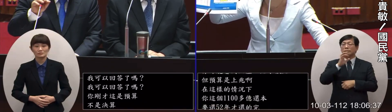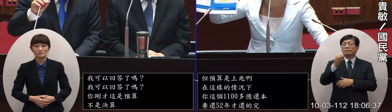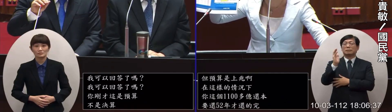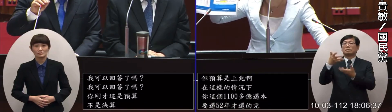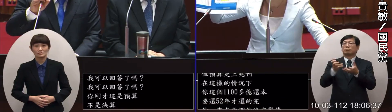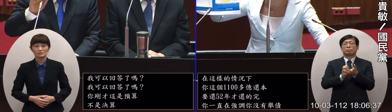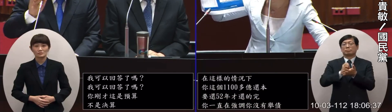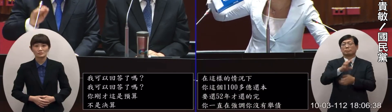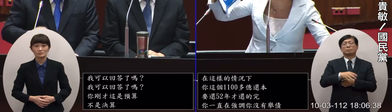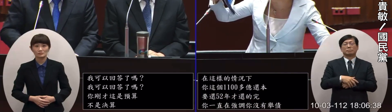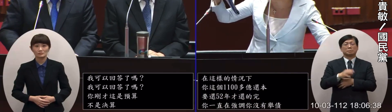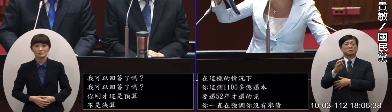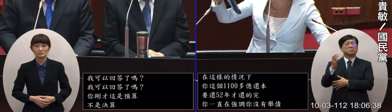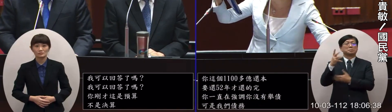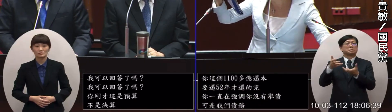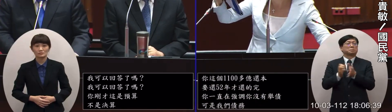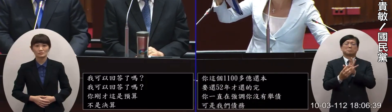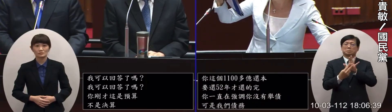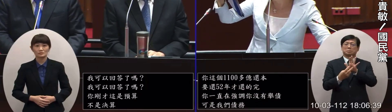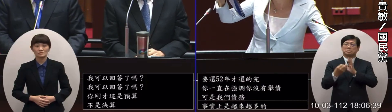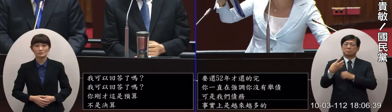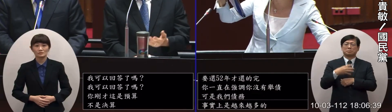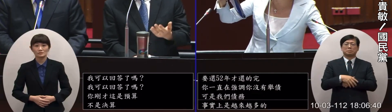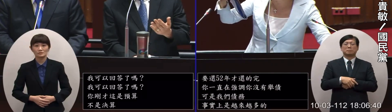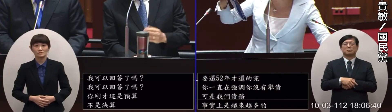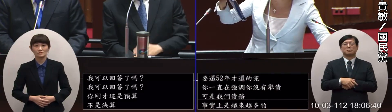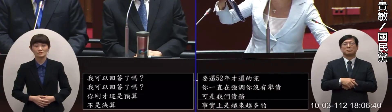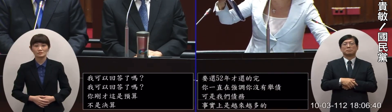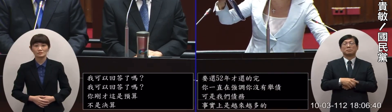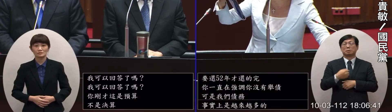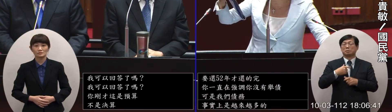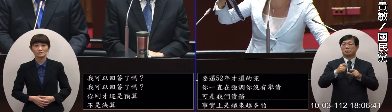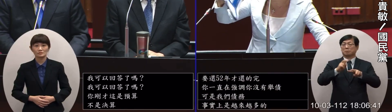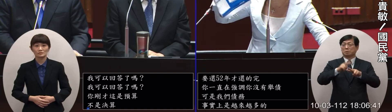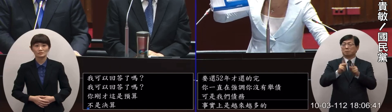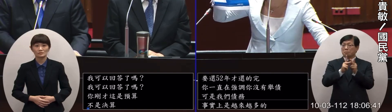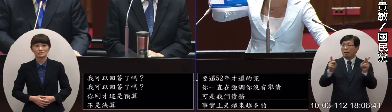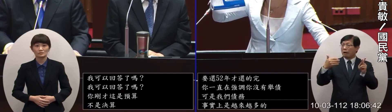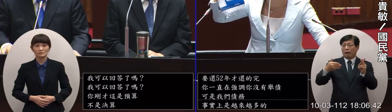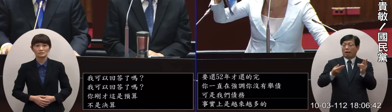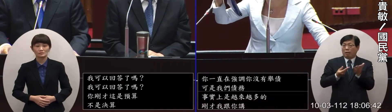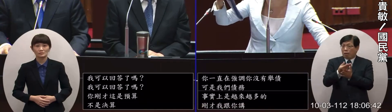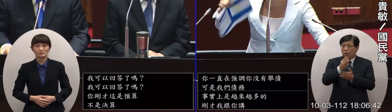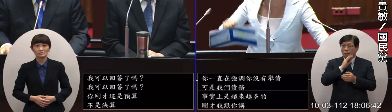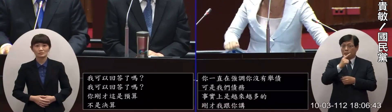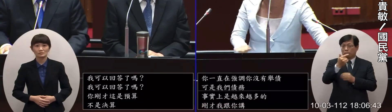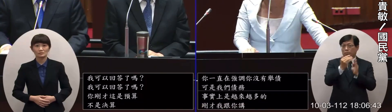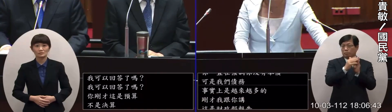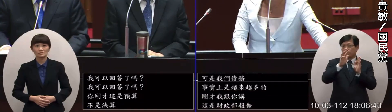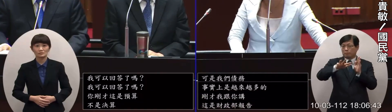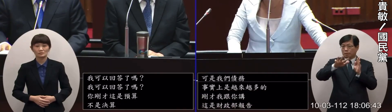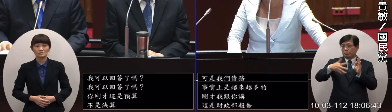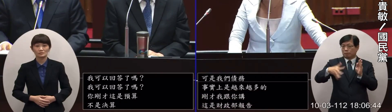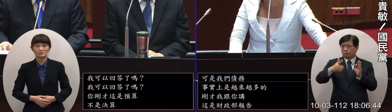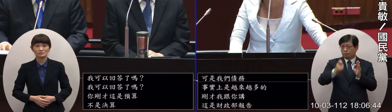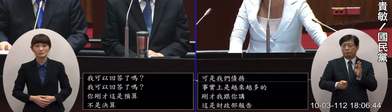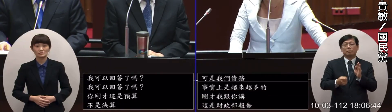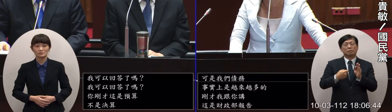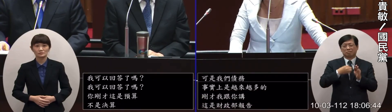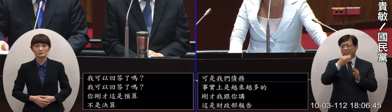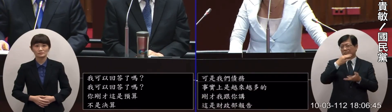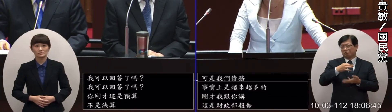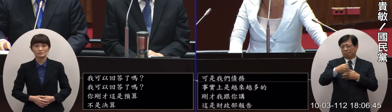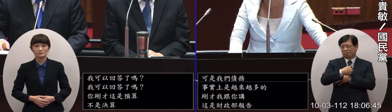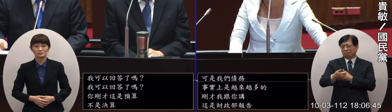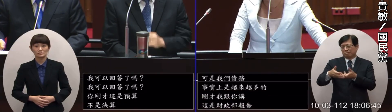部的报告，财政部讲说我们的这个公共债务未偿余额是6兆8000多。其实我蛮替这个